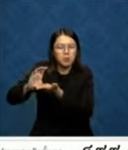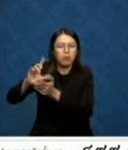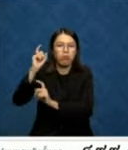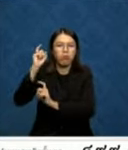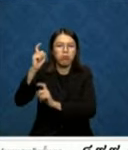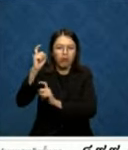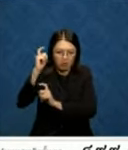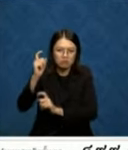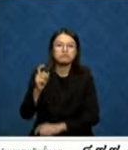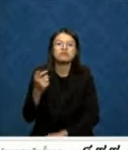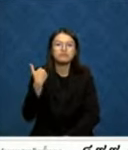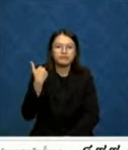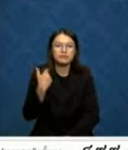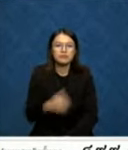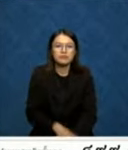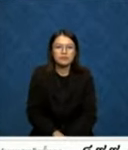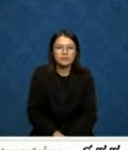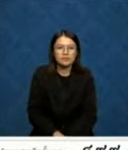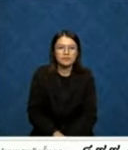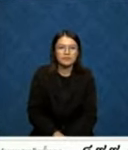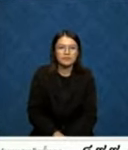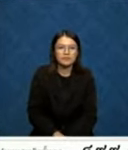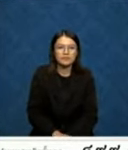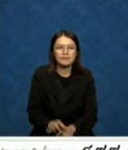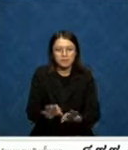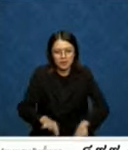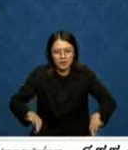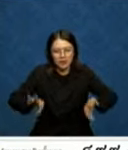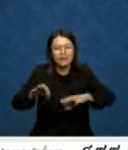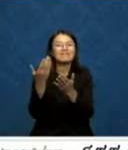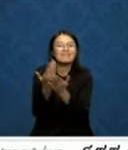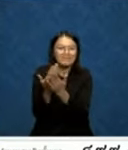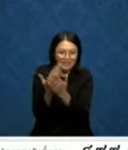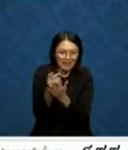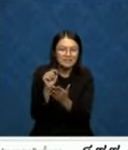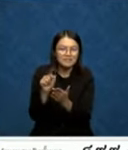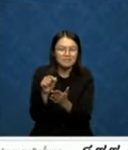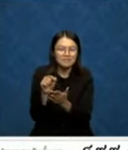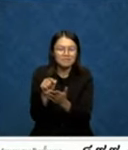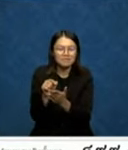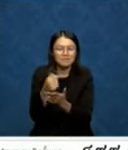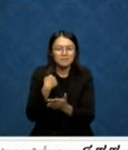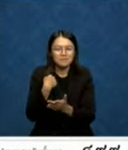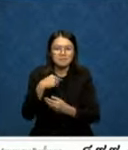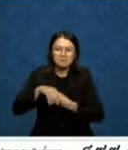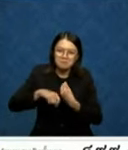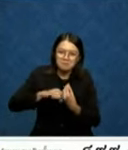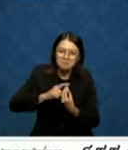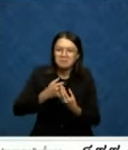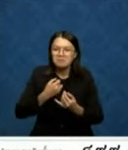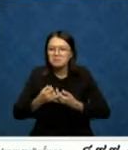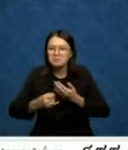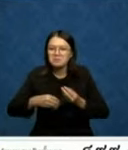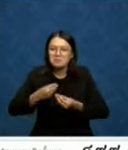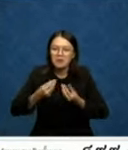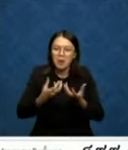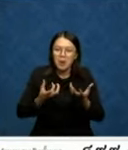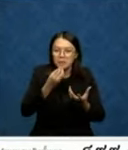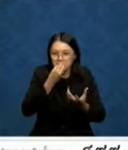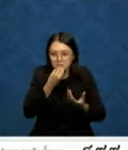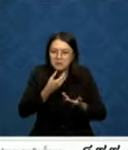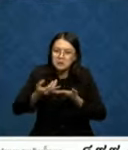ครับแต่ที่สำคัญกว่านั้นก็คือการใช้เงินดังกล่าวเป็นการกระตุ้นผ่านการจับจ่ายใช้สอยอุปโภคบริ